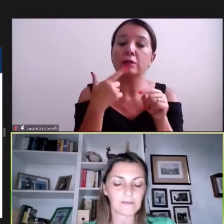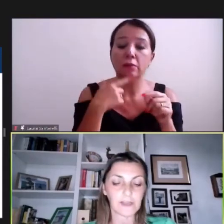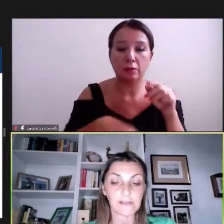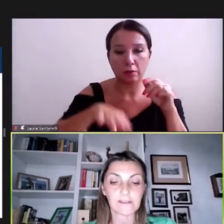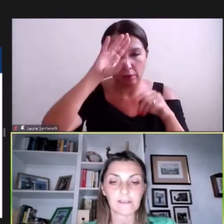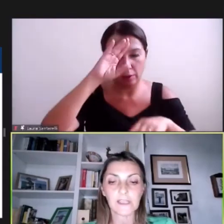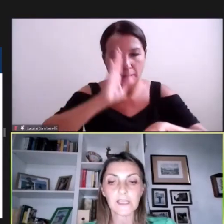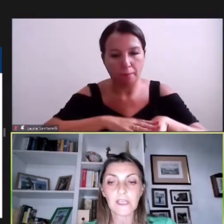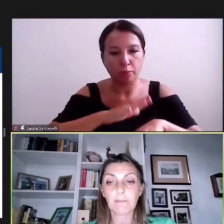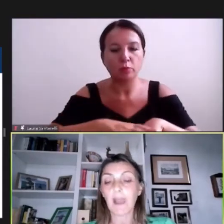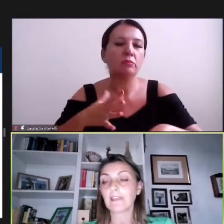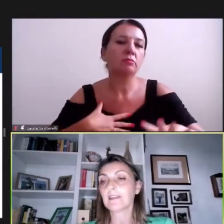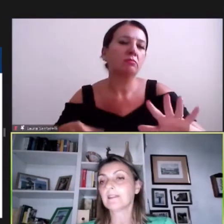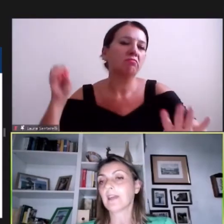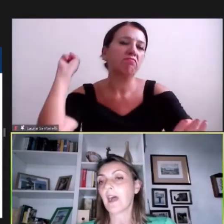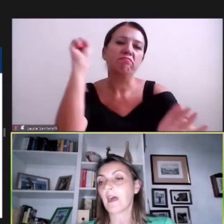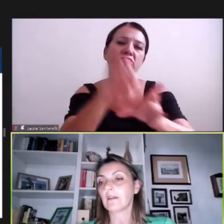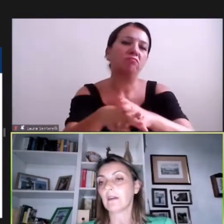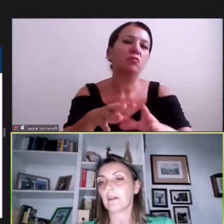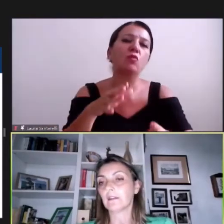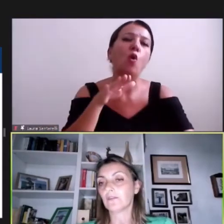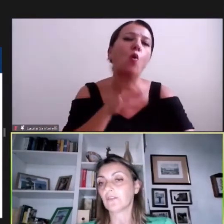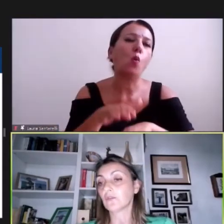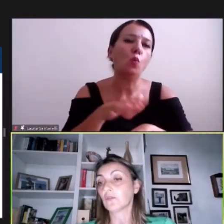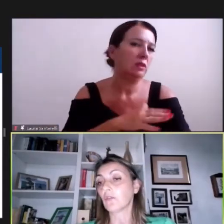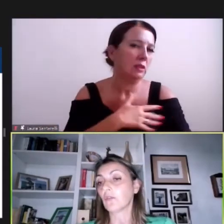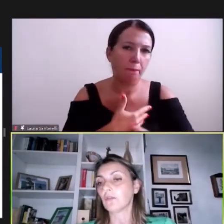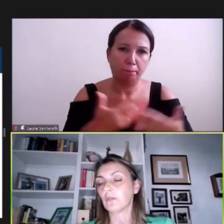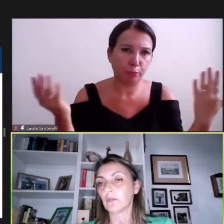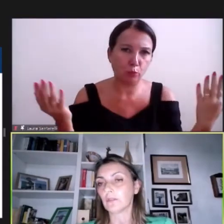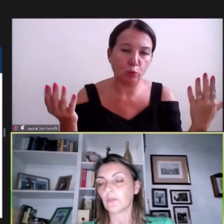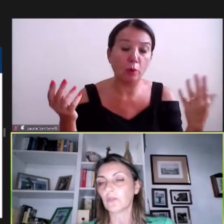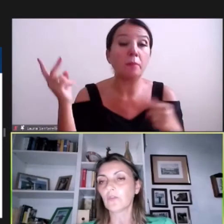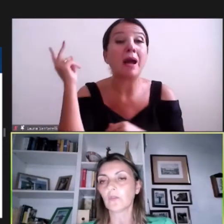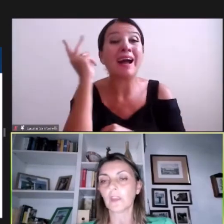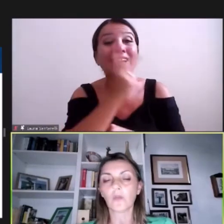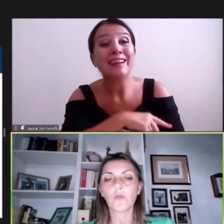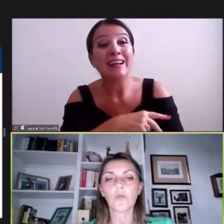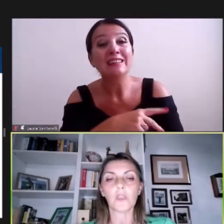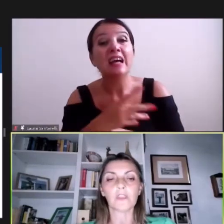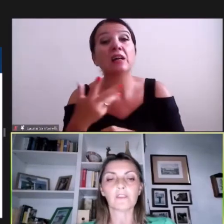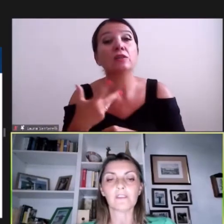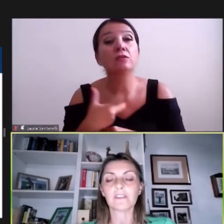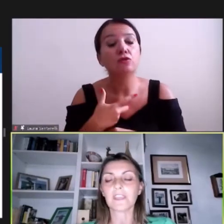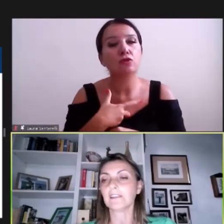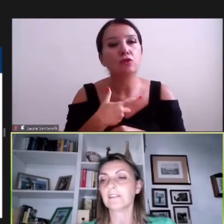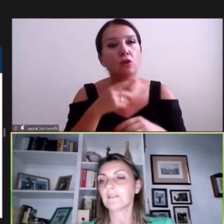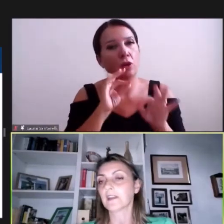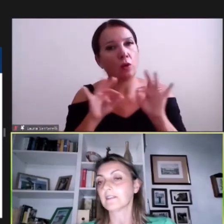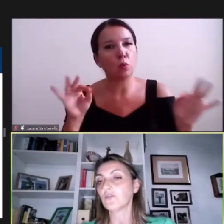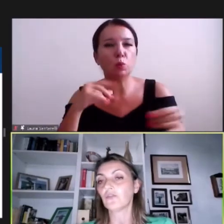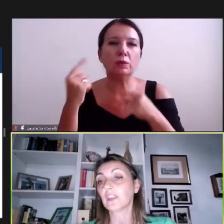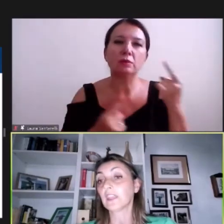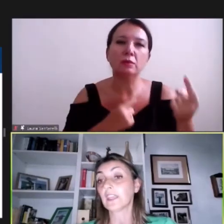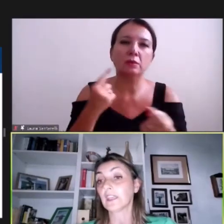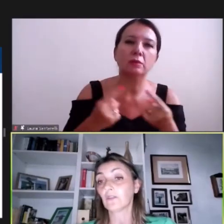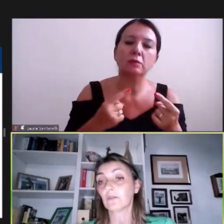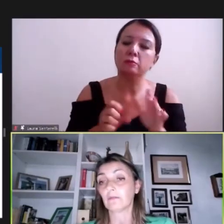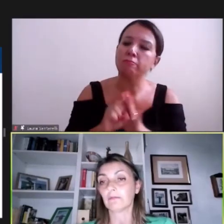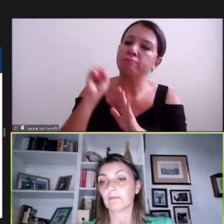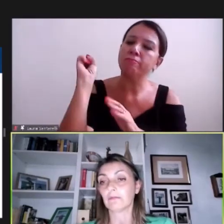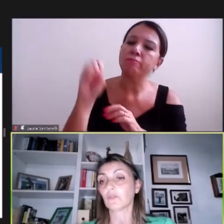intende disfarsi, ma in realtà ci sono situazioni in cui si intende disfarsi di oggetti